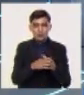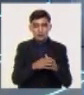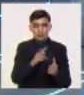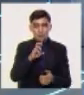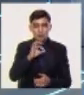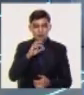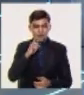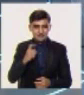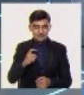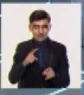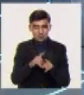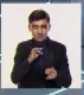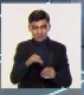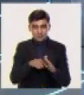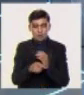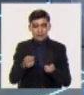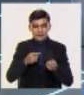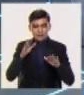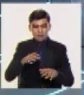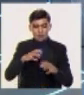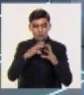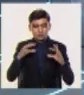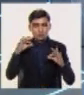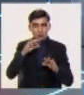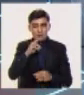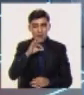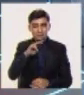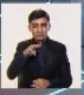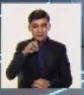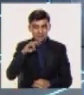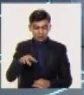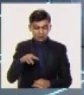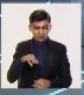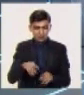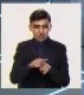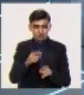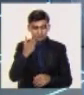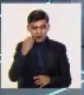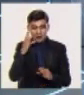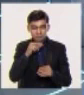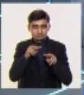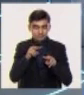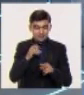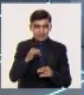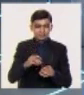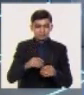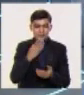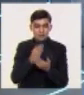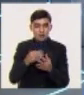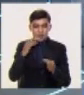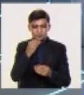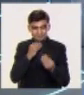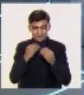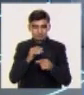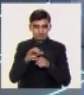Она предоставляет платформу по управлению облачным контентом, которая позволяет организациям контролировать и делиться своим